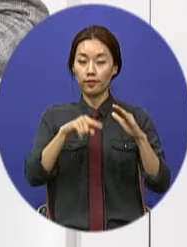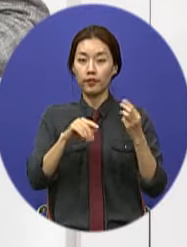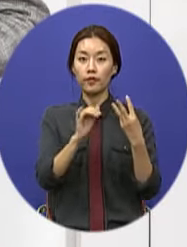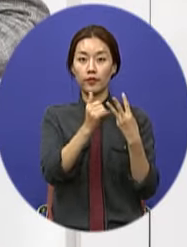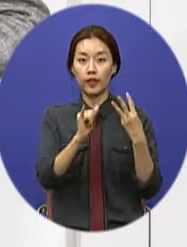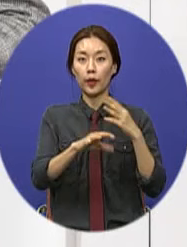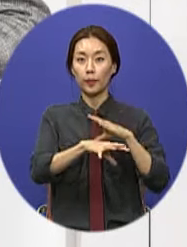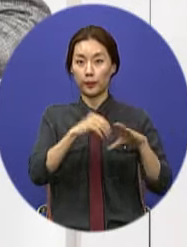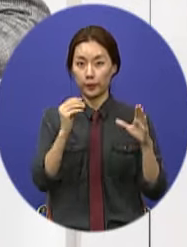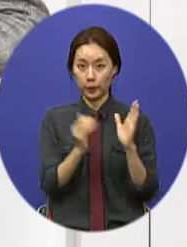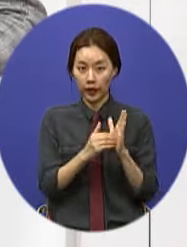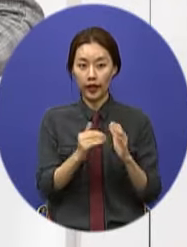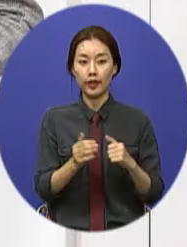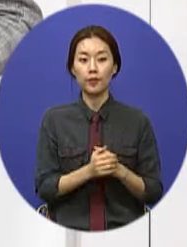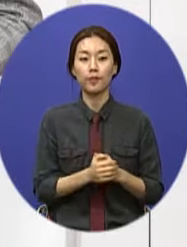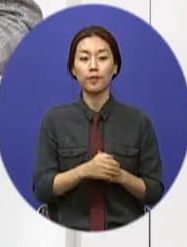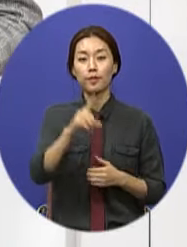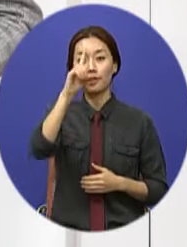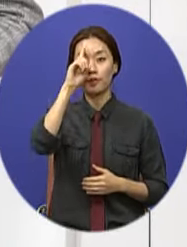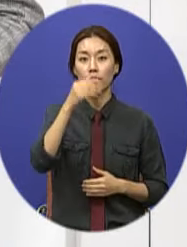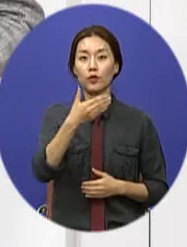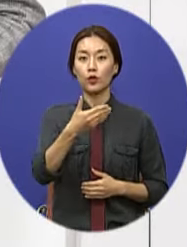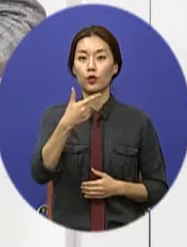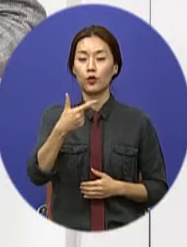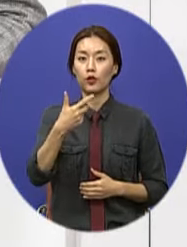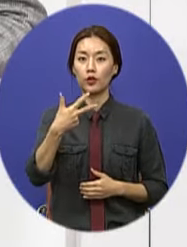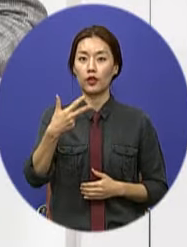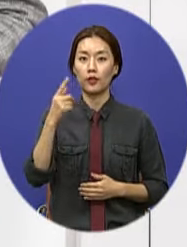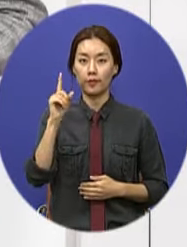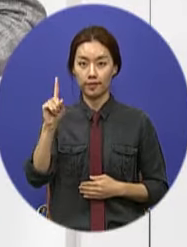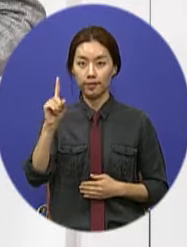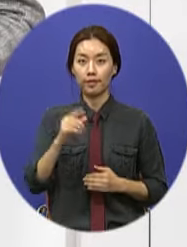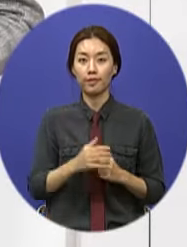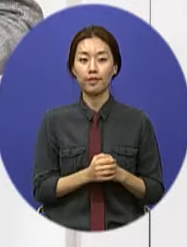분을 뽑았습니다. 네.